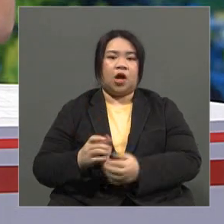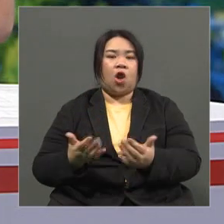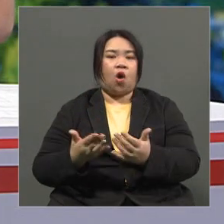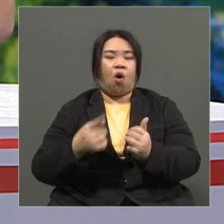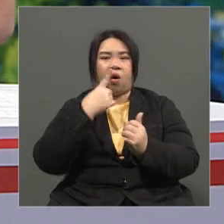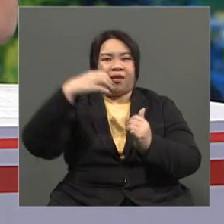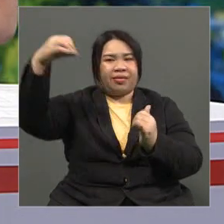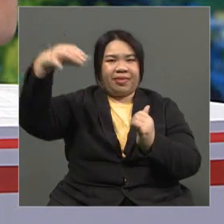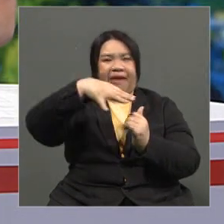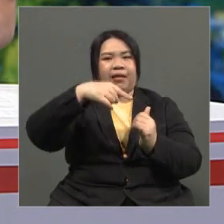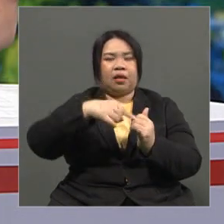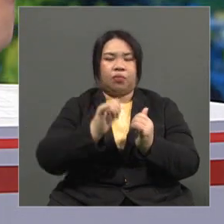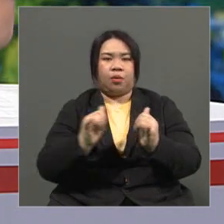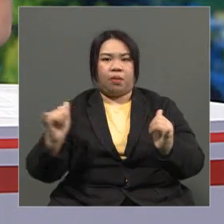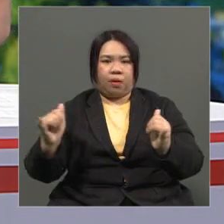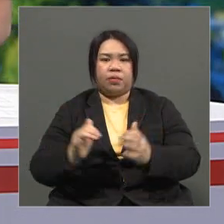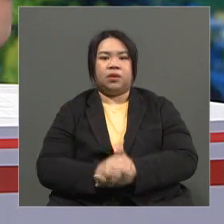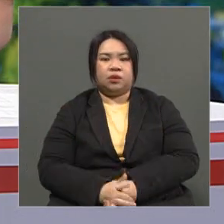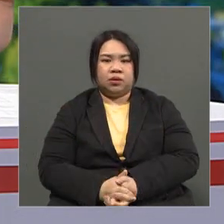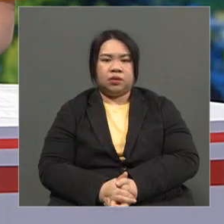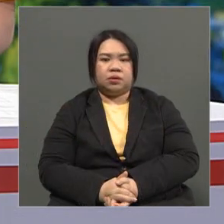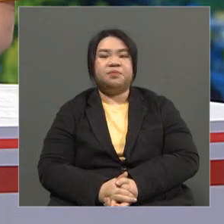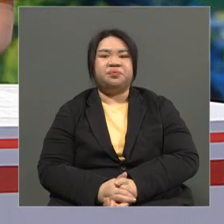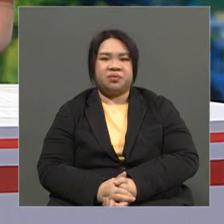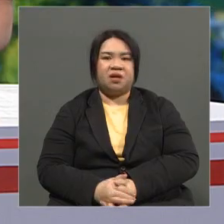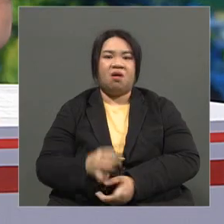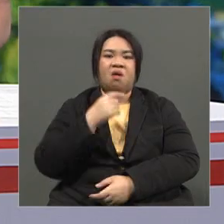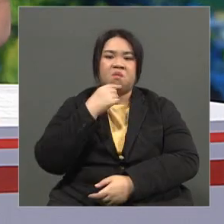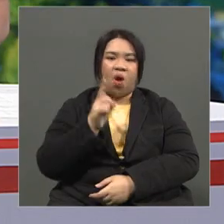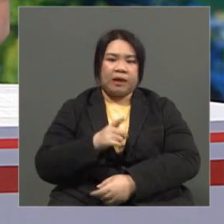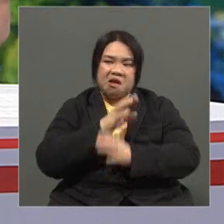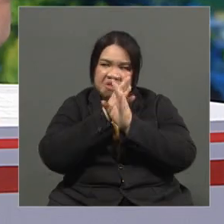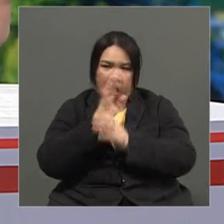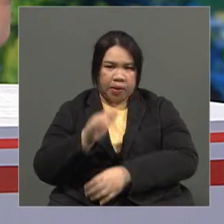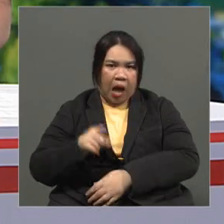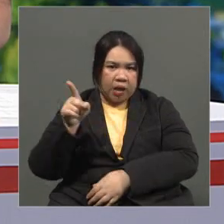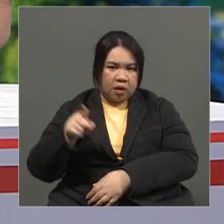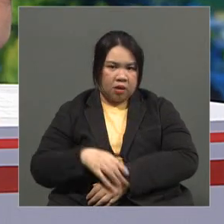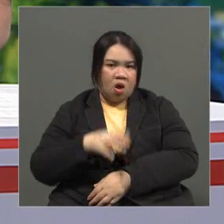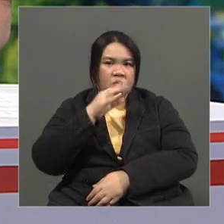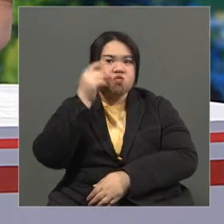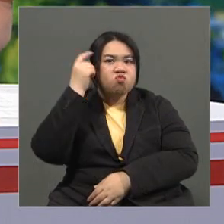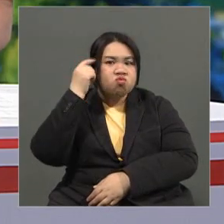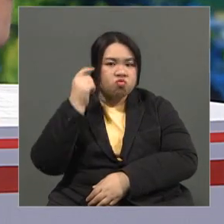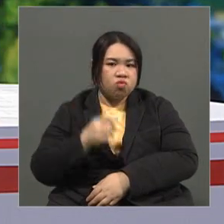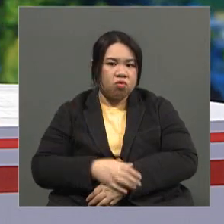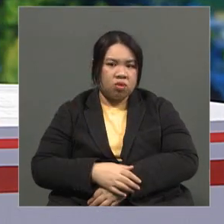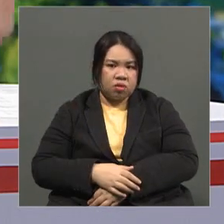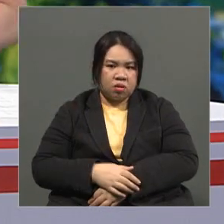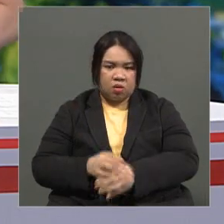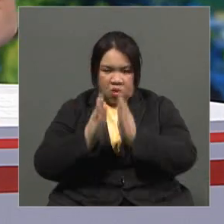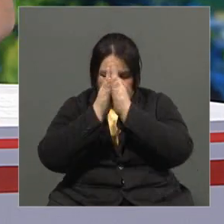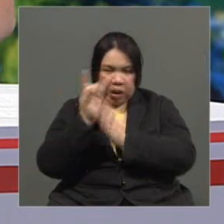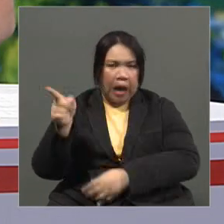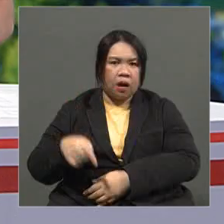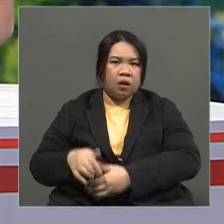แดดในช่วงหน้าหนาวบ้านเราบ้านเแทบจะไม่มีแดดบอกว่าอย่าไปพูดอะไรอย่านินทาอะไรนะพวกโดยสารกลุ่มสแกนนี่นะทำไมโทษนะเมีย